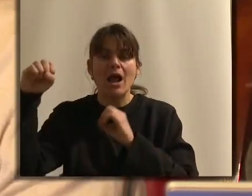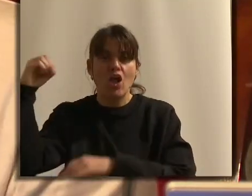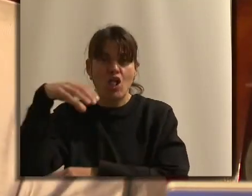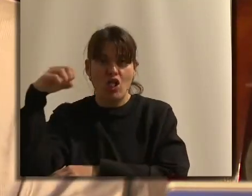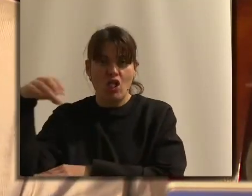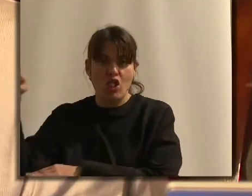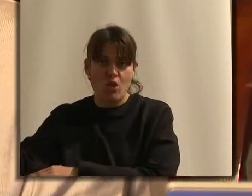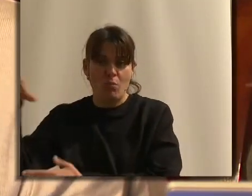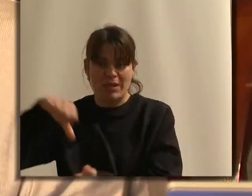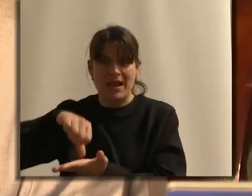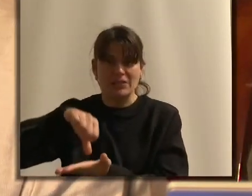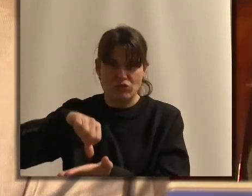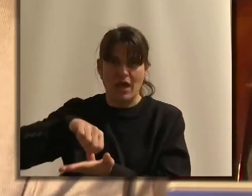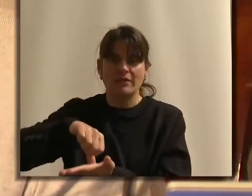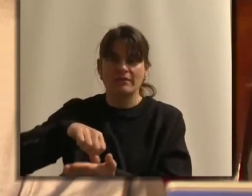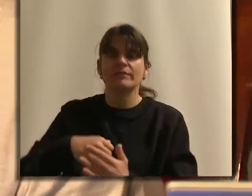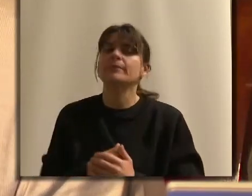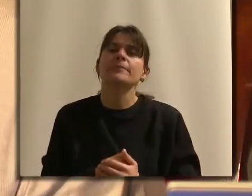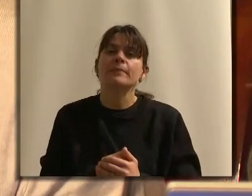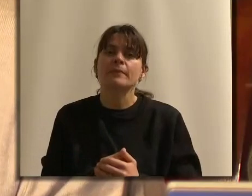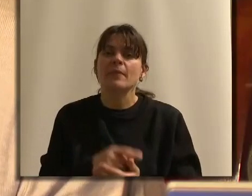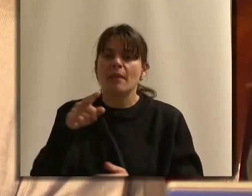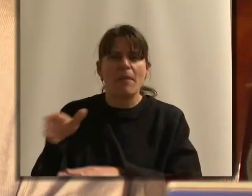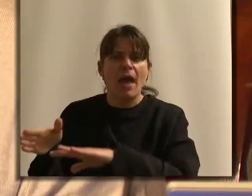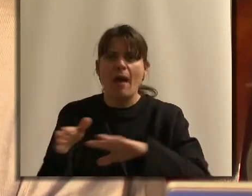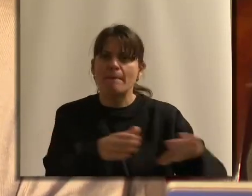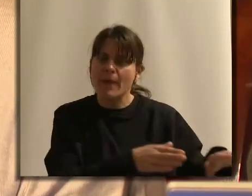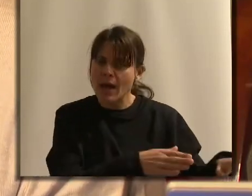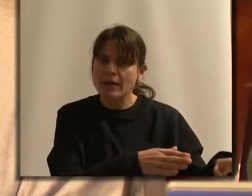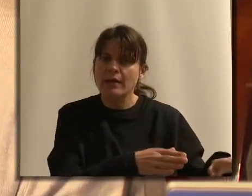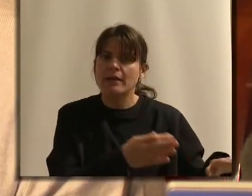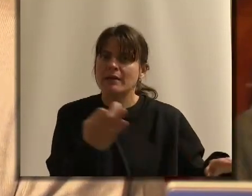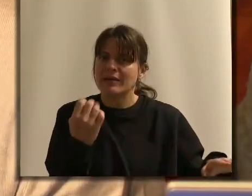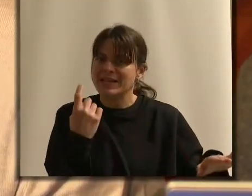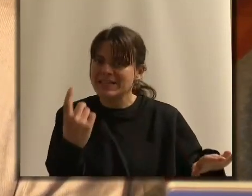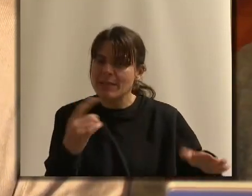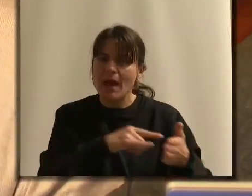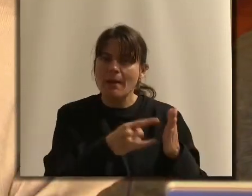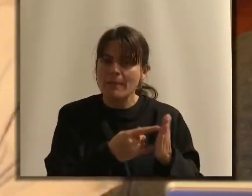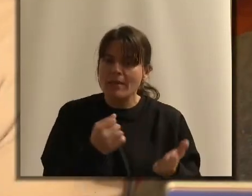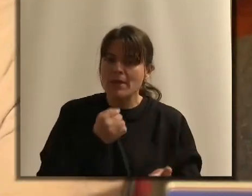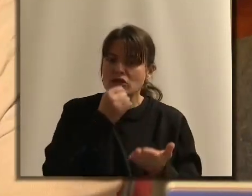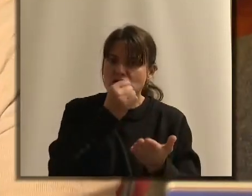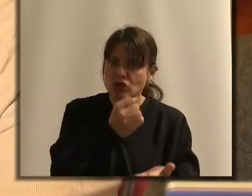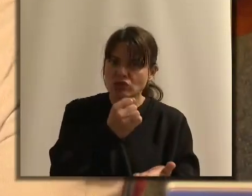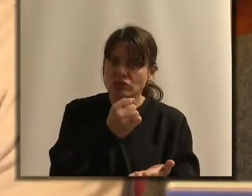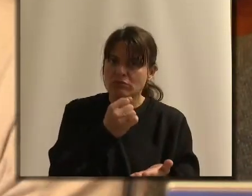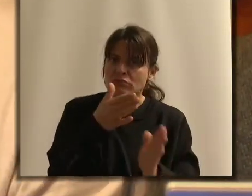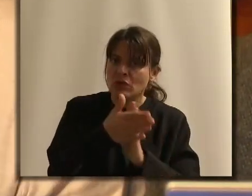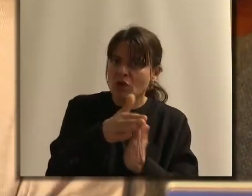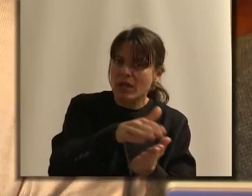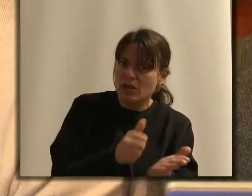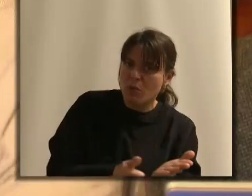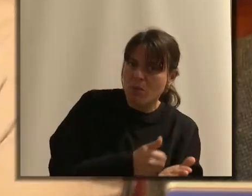ciutat. A part d'això hem de fer la modificació en el pla d'inversions, ja que donat que tindrem més ingressos